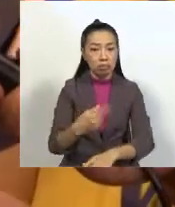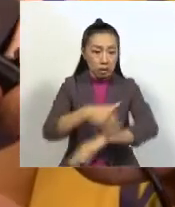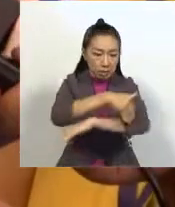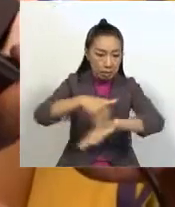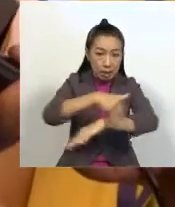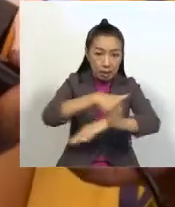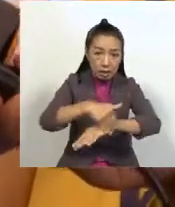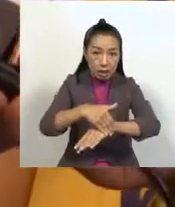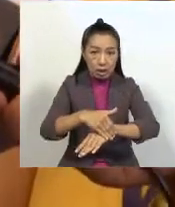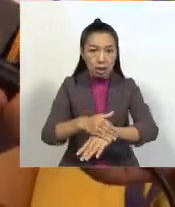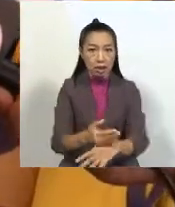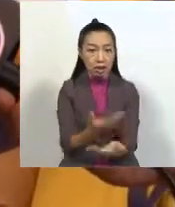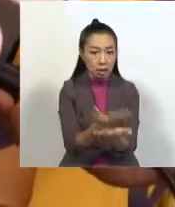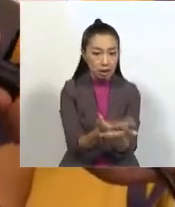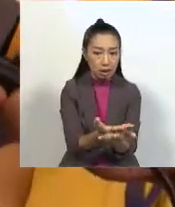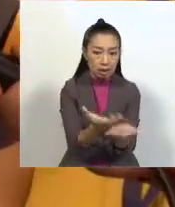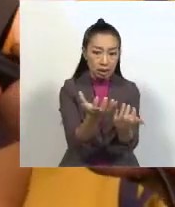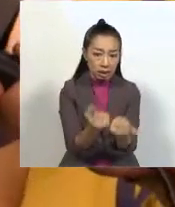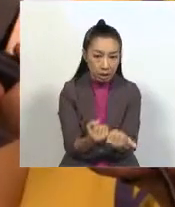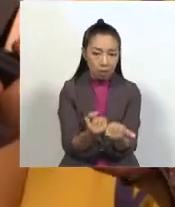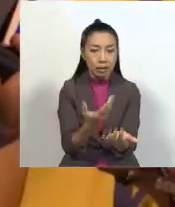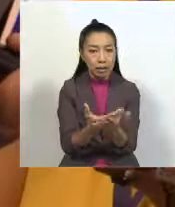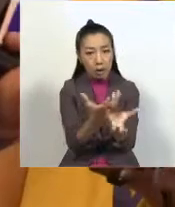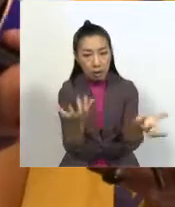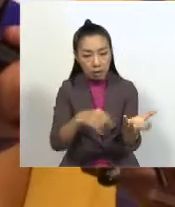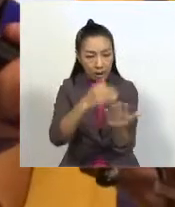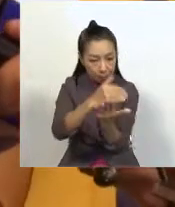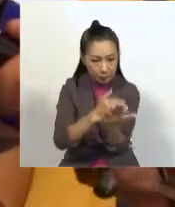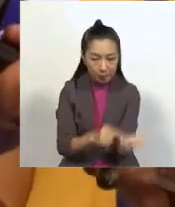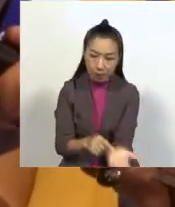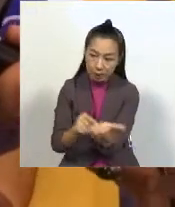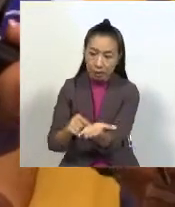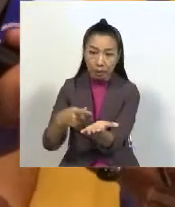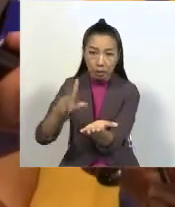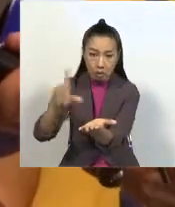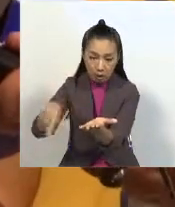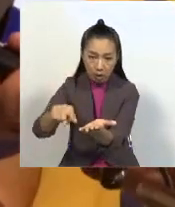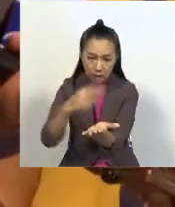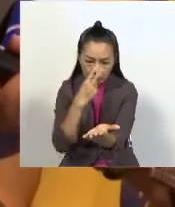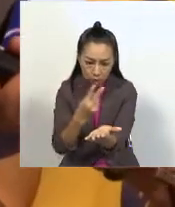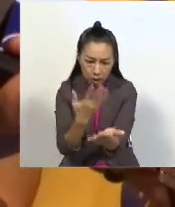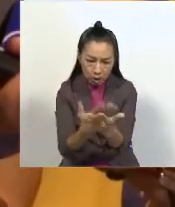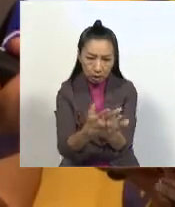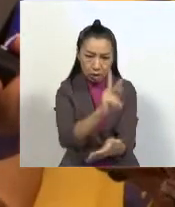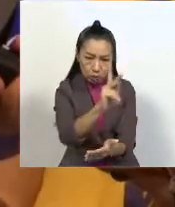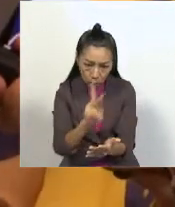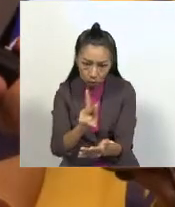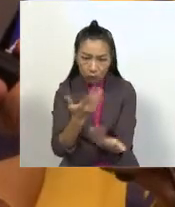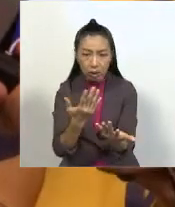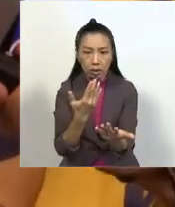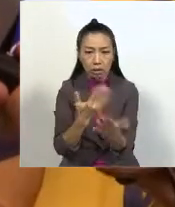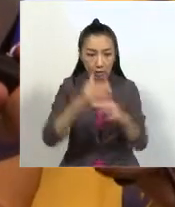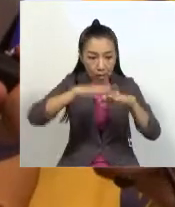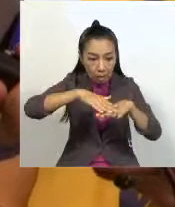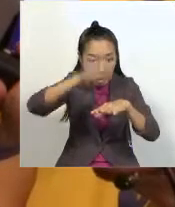การร่วมทุนก็ดีใช้ทุนตัวหรือใช้เงินกู้แล้วพอใช้แล้วมันจะกลายเป็น